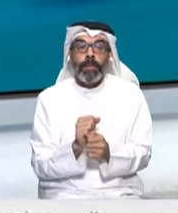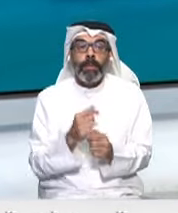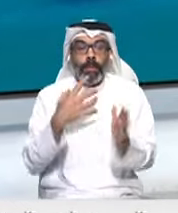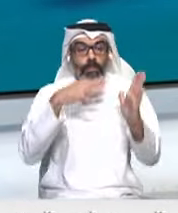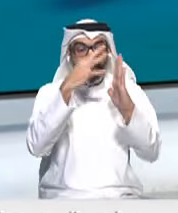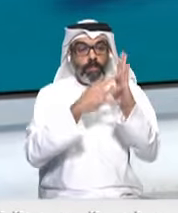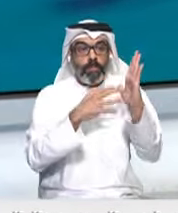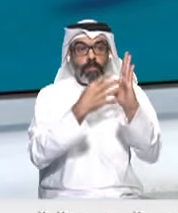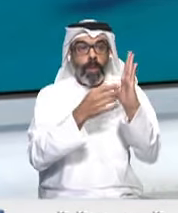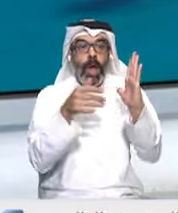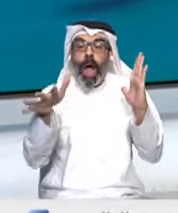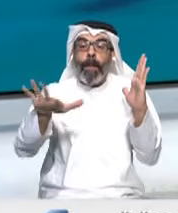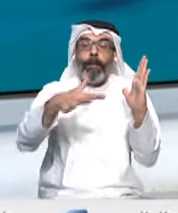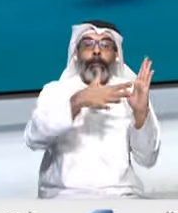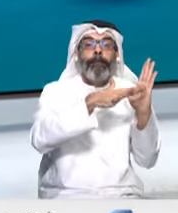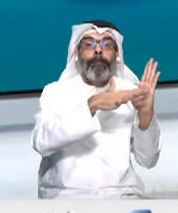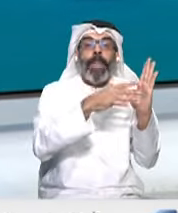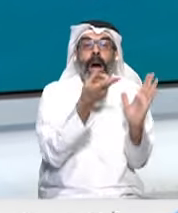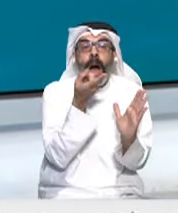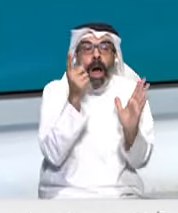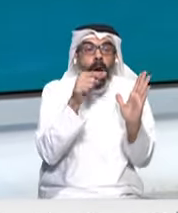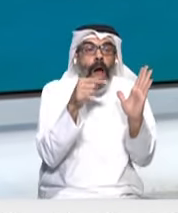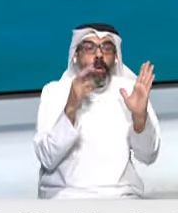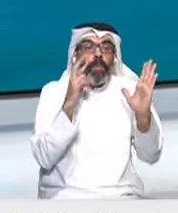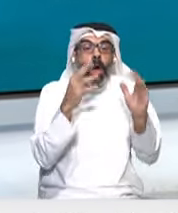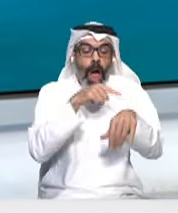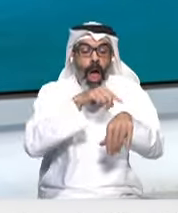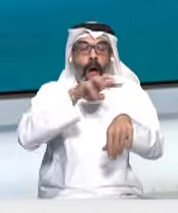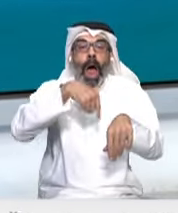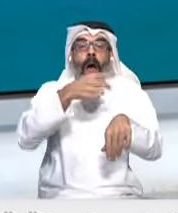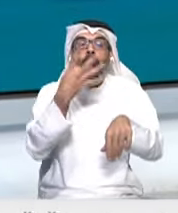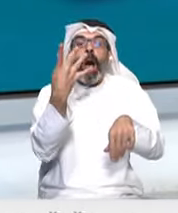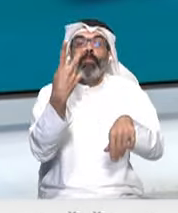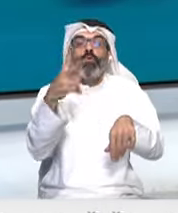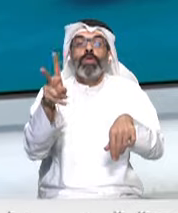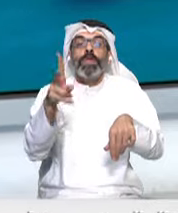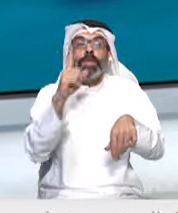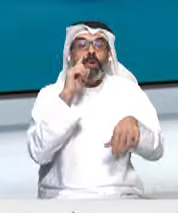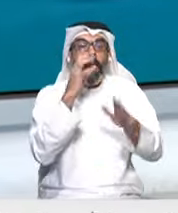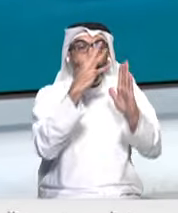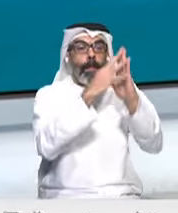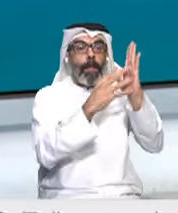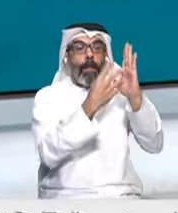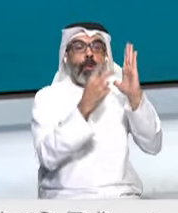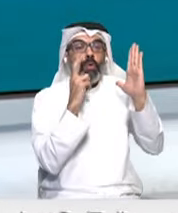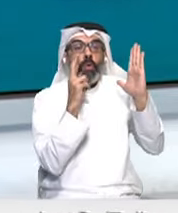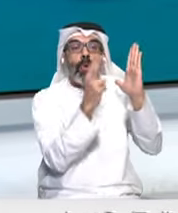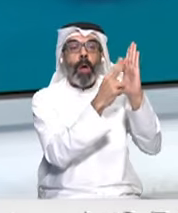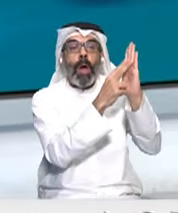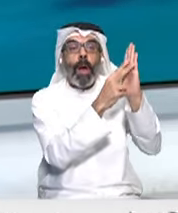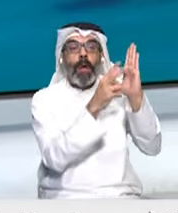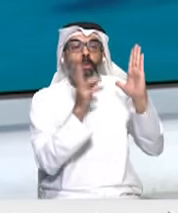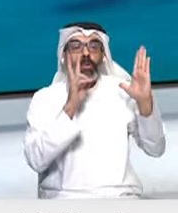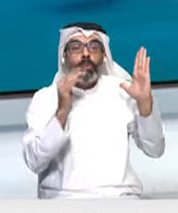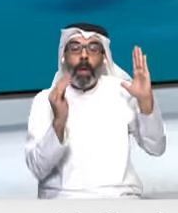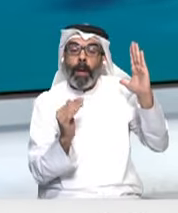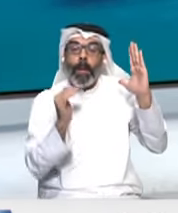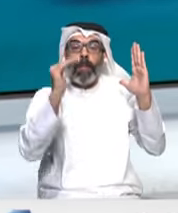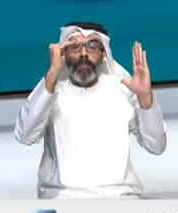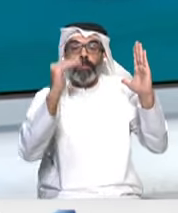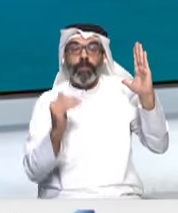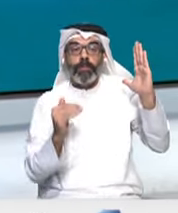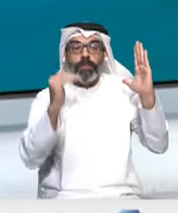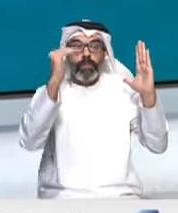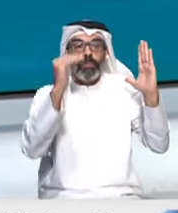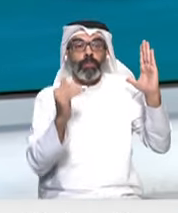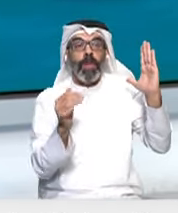بالنسبة للأجواء البحرية المتوقعة أعزائي المشاهدين خلال 24 ساعة القادمة بمشيئة الله، حالة البحر بشكل عام معتدل إلى